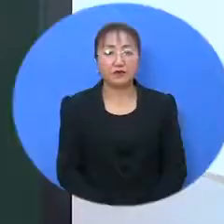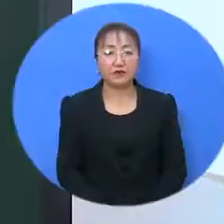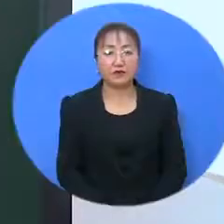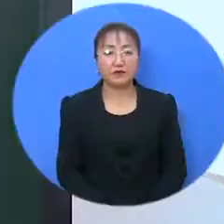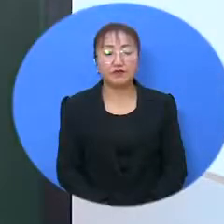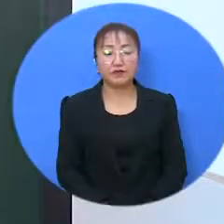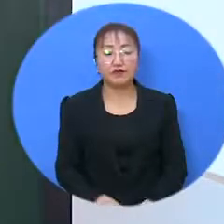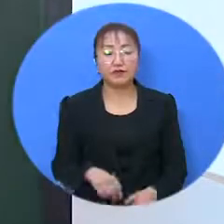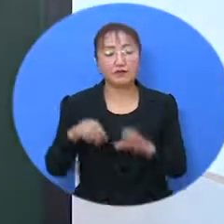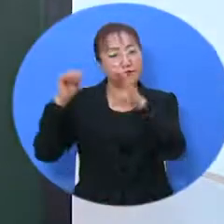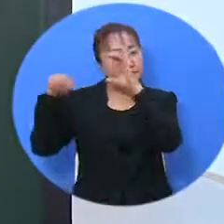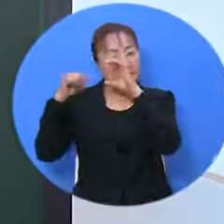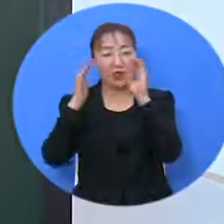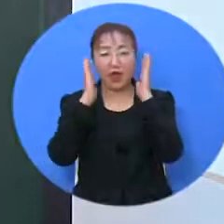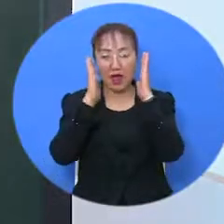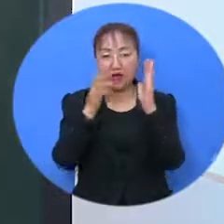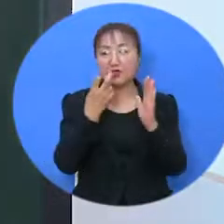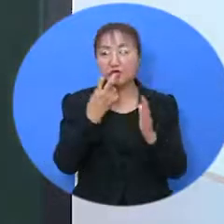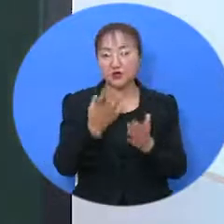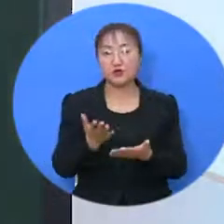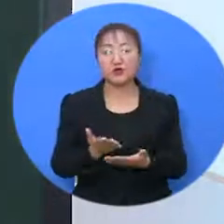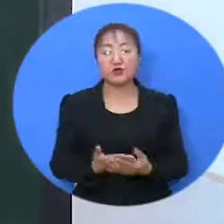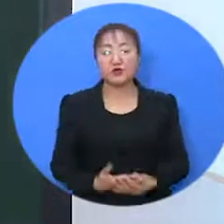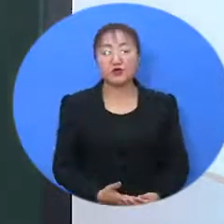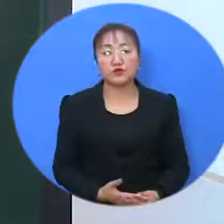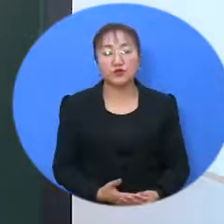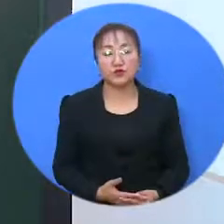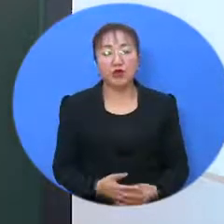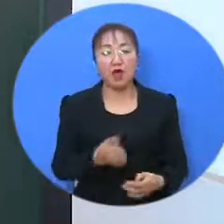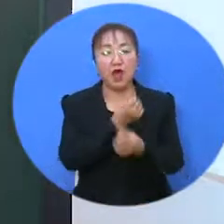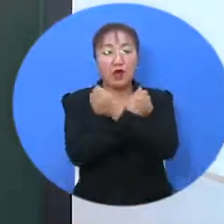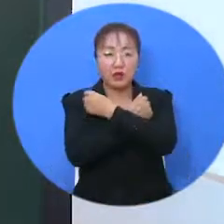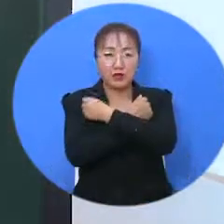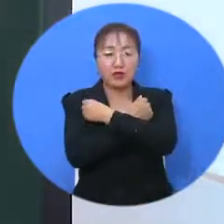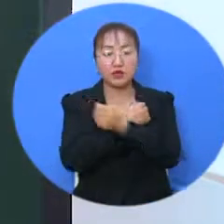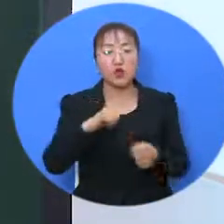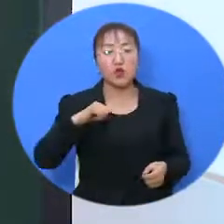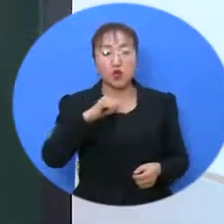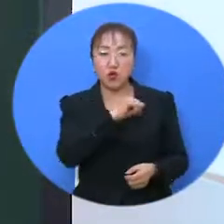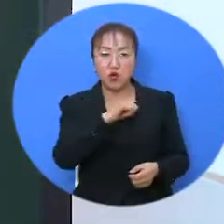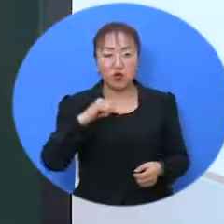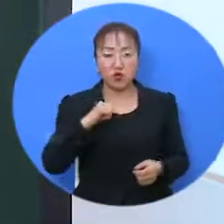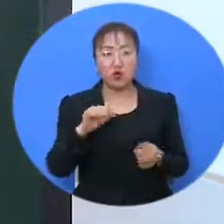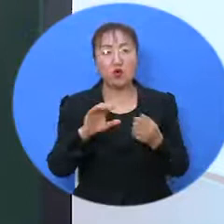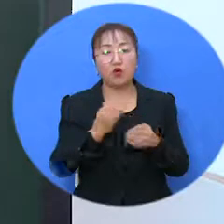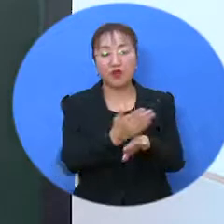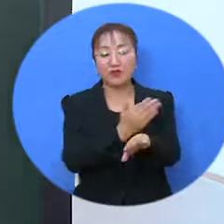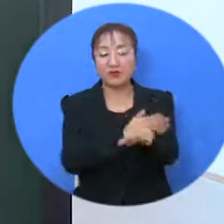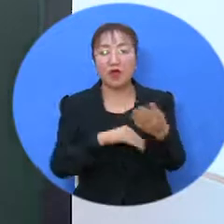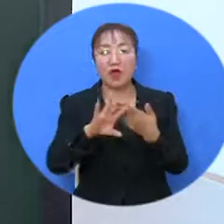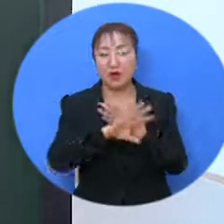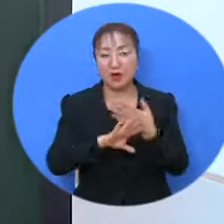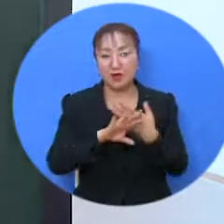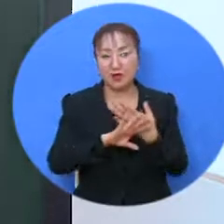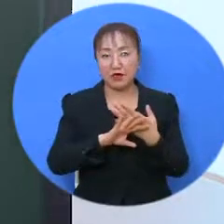За бичлэгээ анхааралтай үзсэн хүүхдүүдээ болшгүй аюулаас өөрийгөө урьдчилан сэргийлэхэд юу гарч